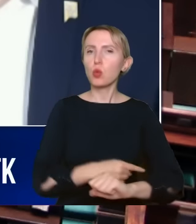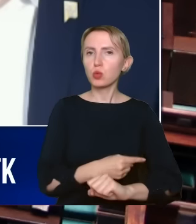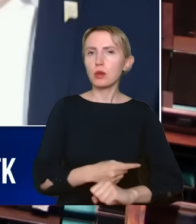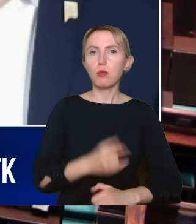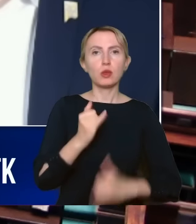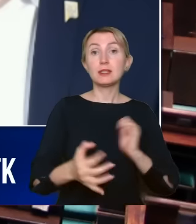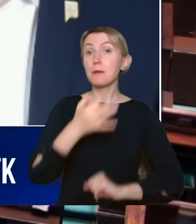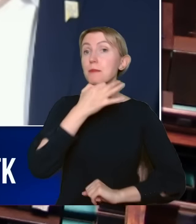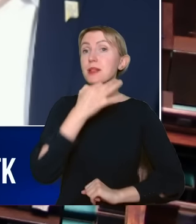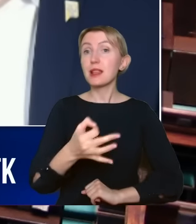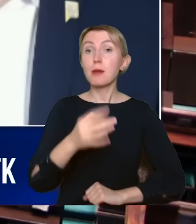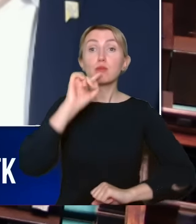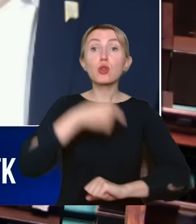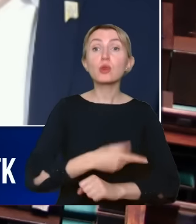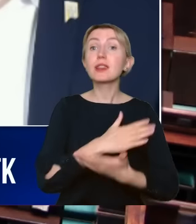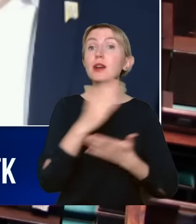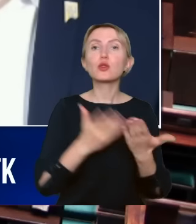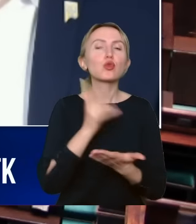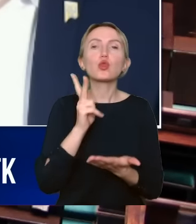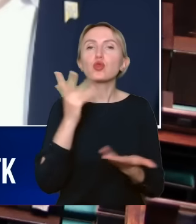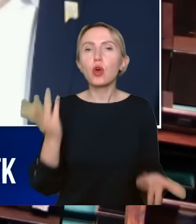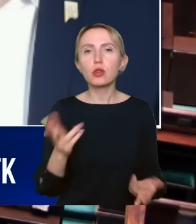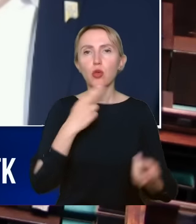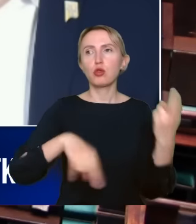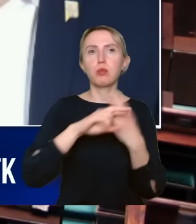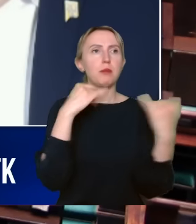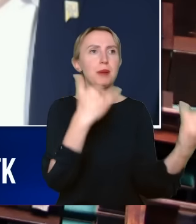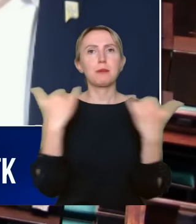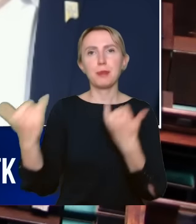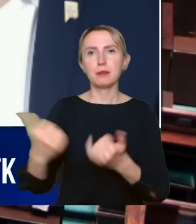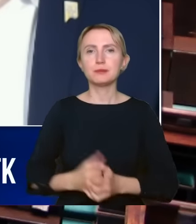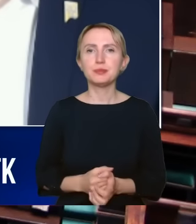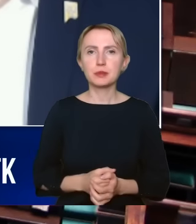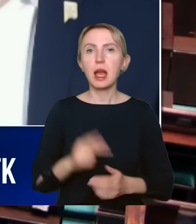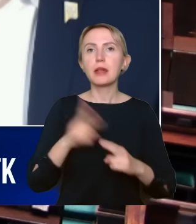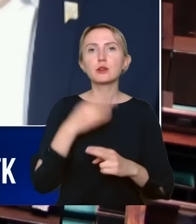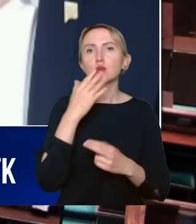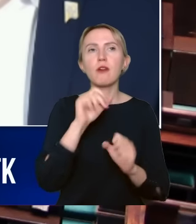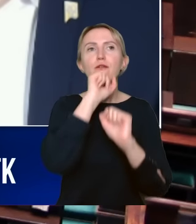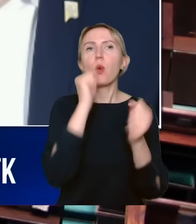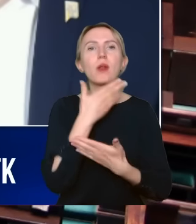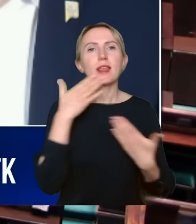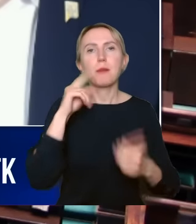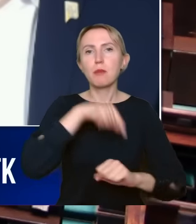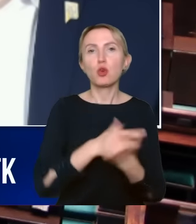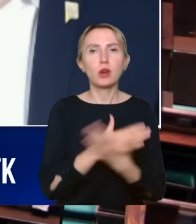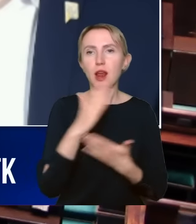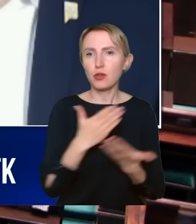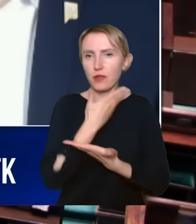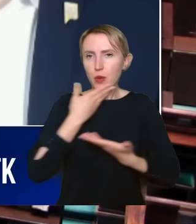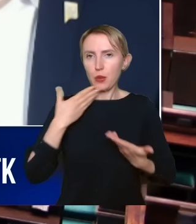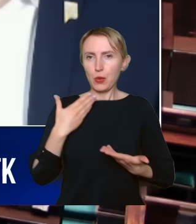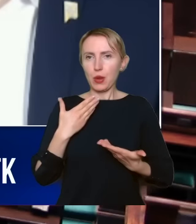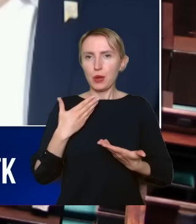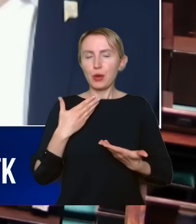zadaje pytanie, kto jest prokuratorem krajowym, to przepraszam, różne odpowiedzi się pojawiają. A niektórzy twierdzą, że w ogóle nie ma prokuratora krajowego, tylko